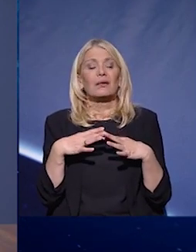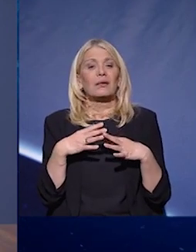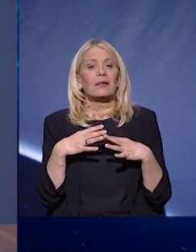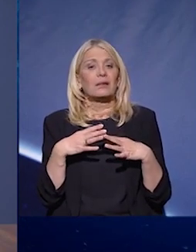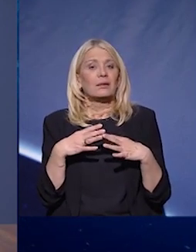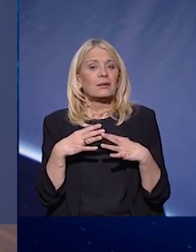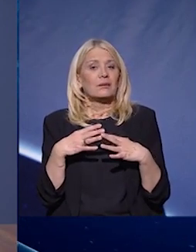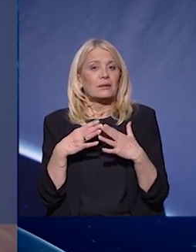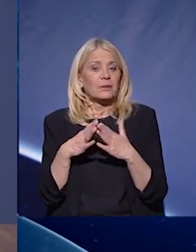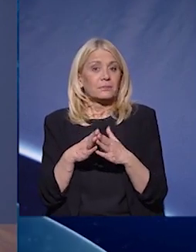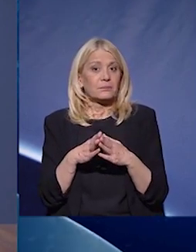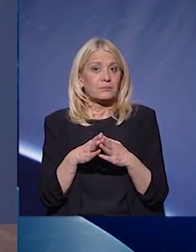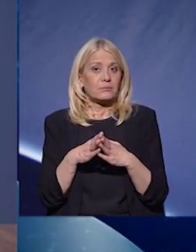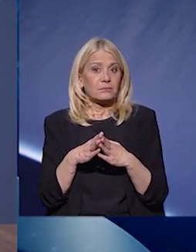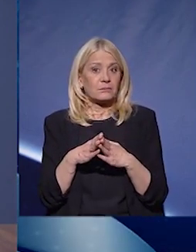za